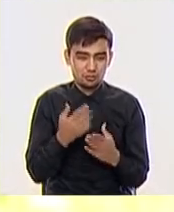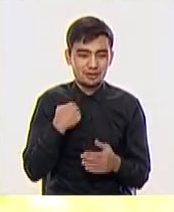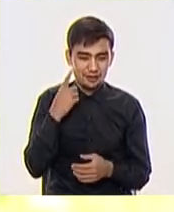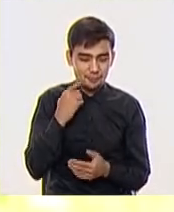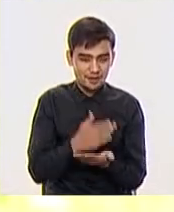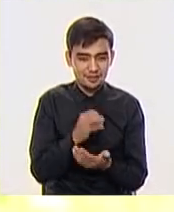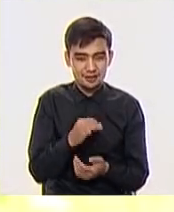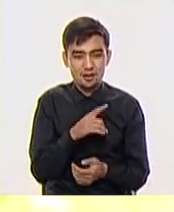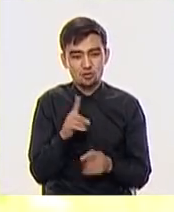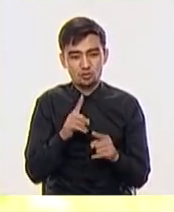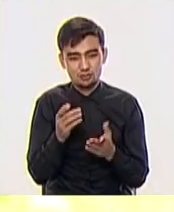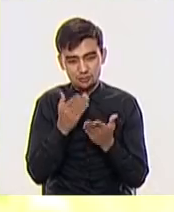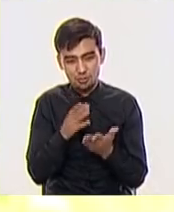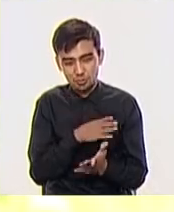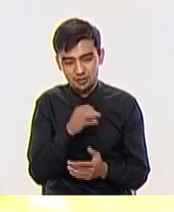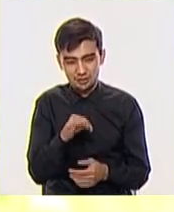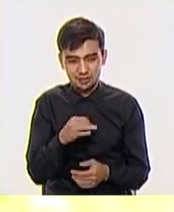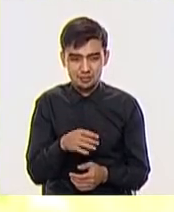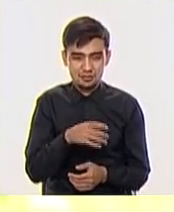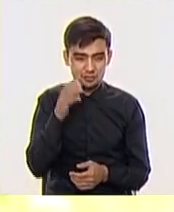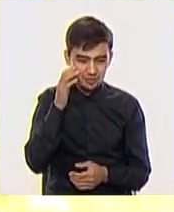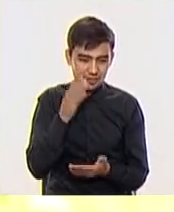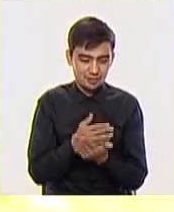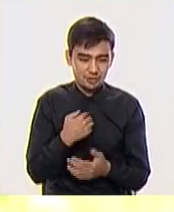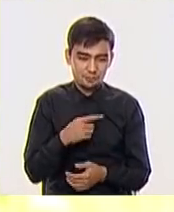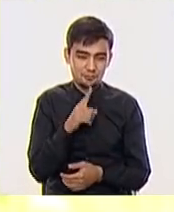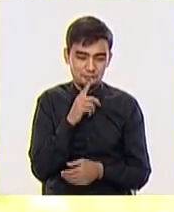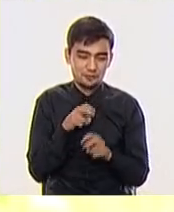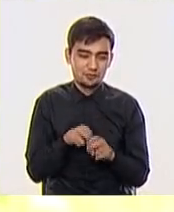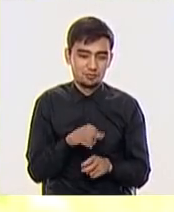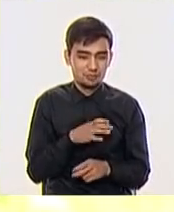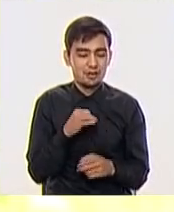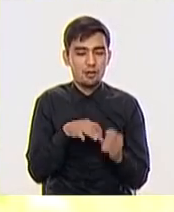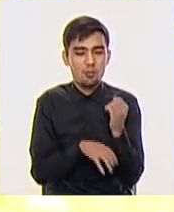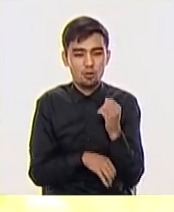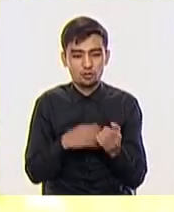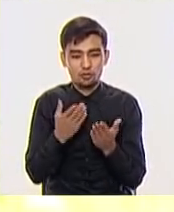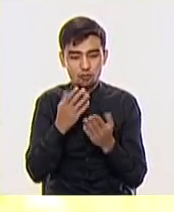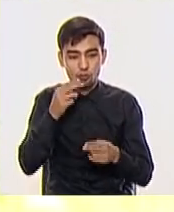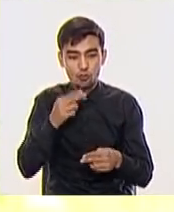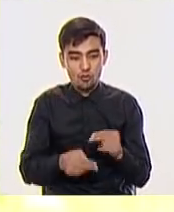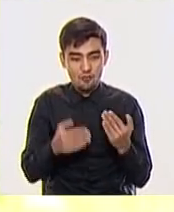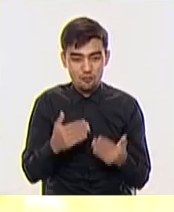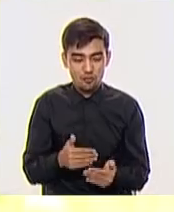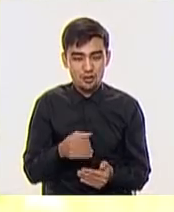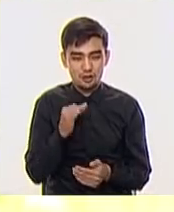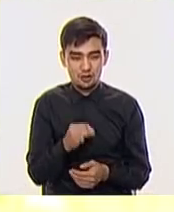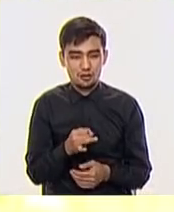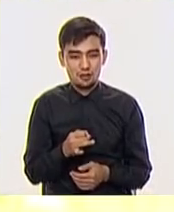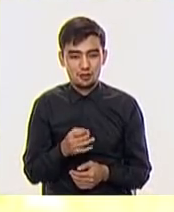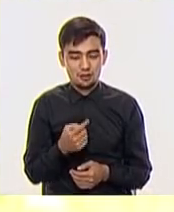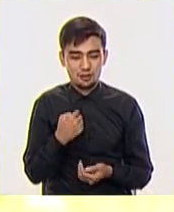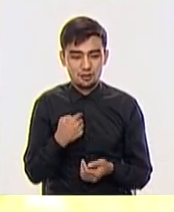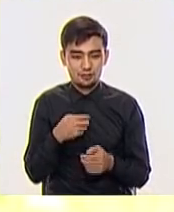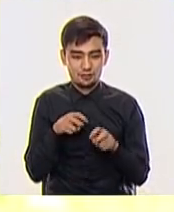Жарайды енді өзі оқыған сол шығар, білімі сол шығар деп міндемей отырдым, соңында бәрін оқып болды да. Сонан мен